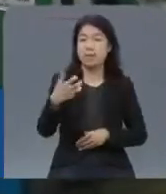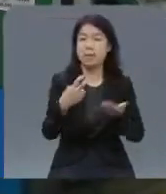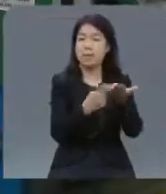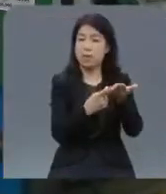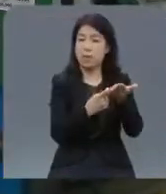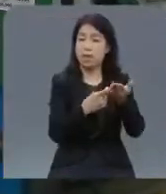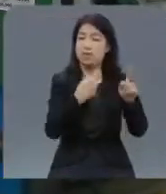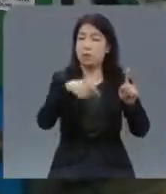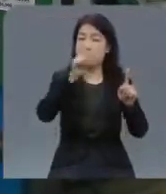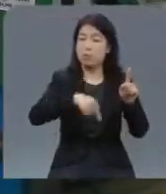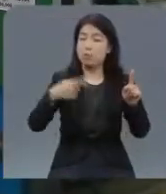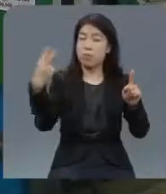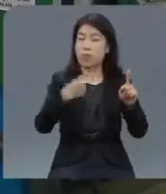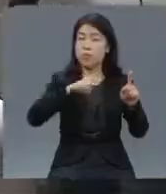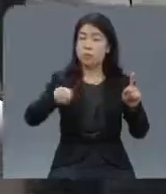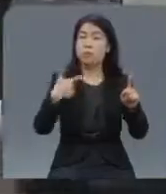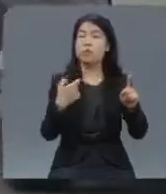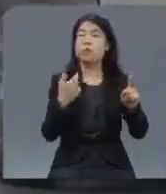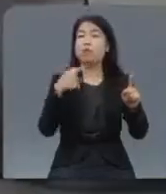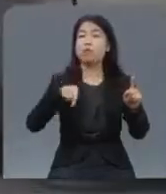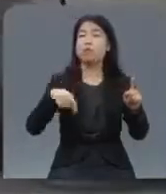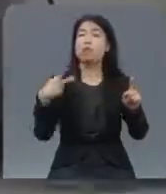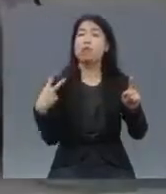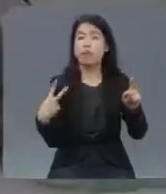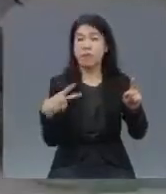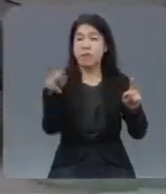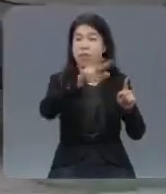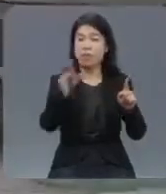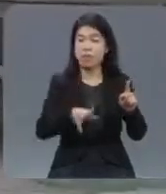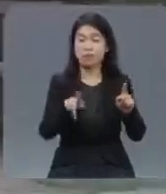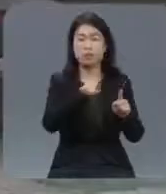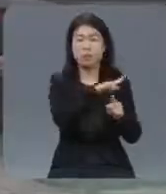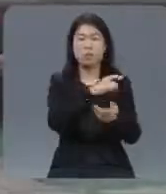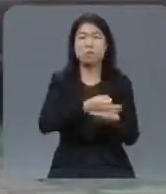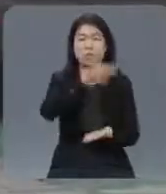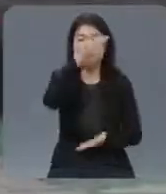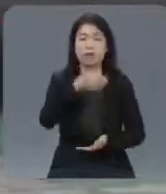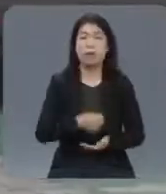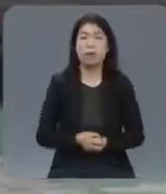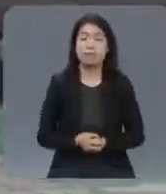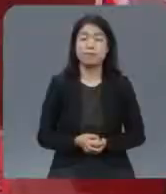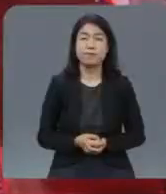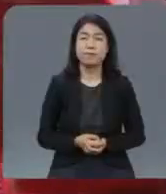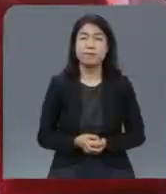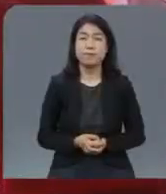리터당 2166 재미 원으로 전국 최고를 기록했습니다